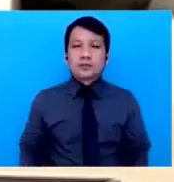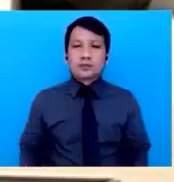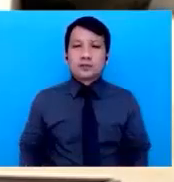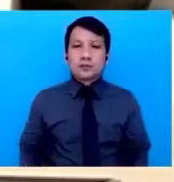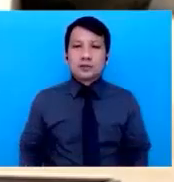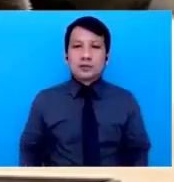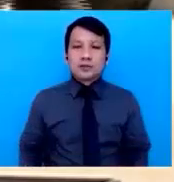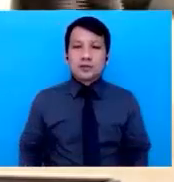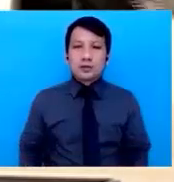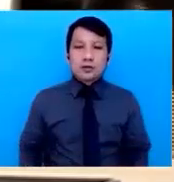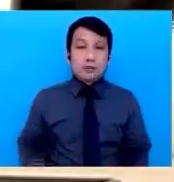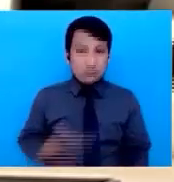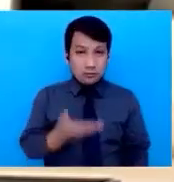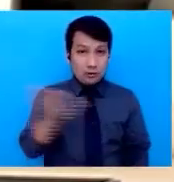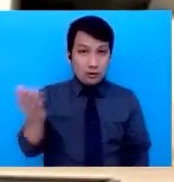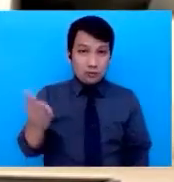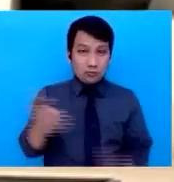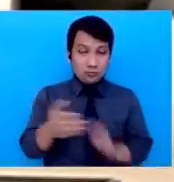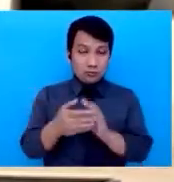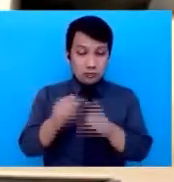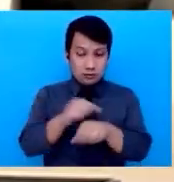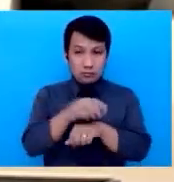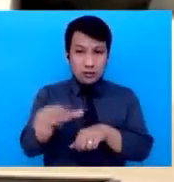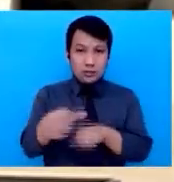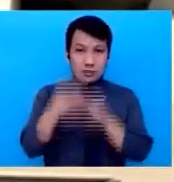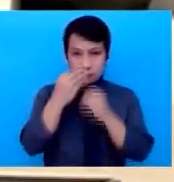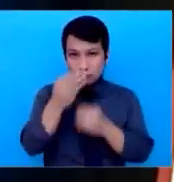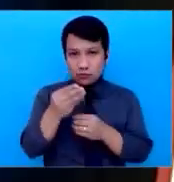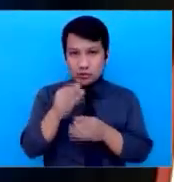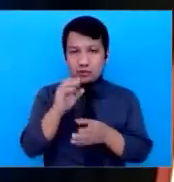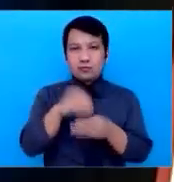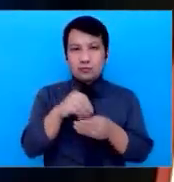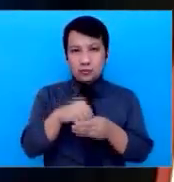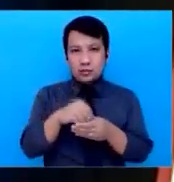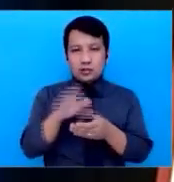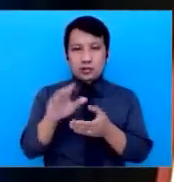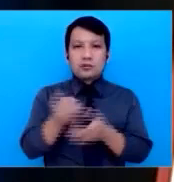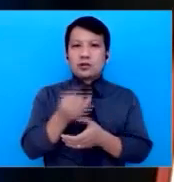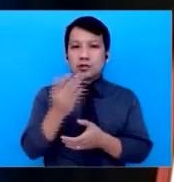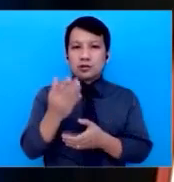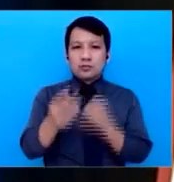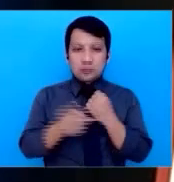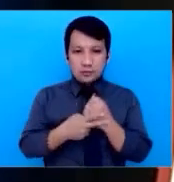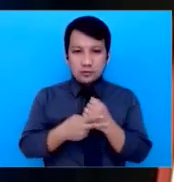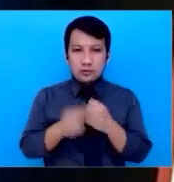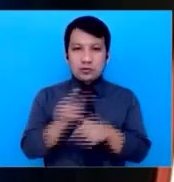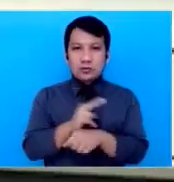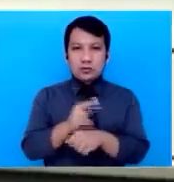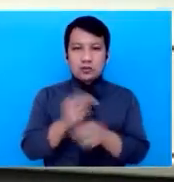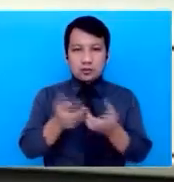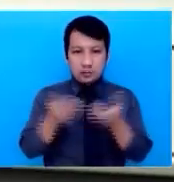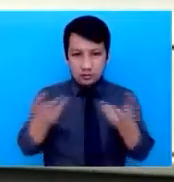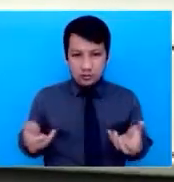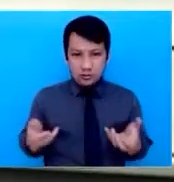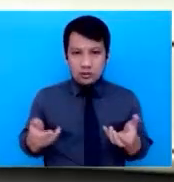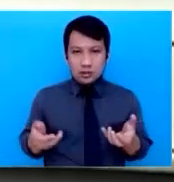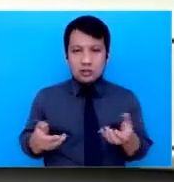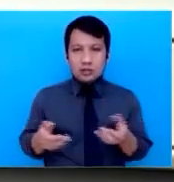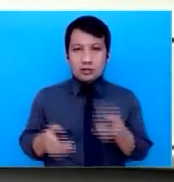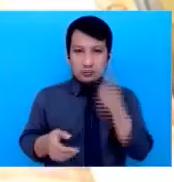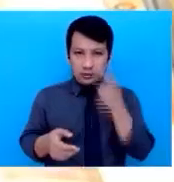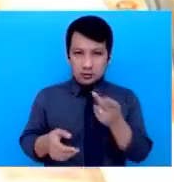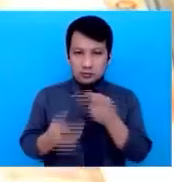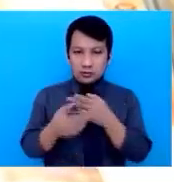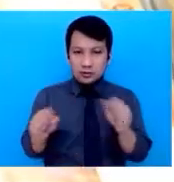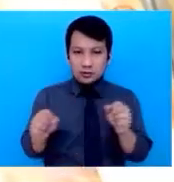Kaya payo ng mga eksperto, kaunti lamang ang ilagay sa online account. Mas mainam pa rin gumamit ng hiwalay na passbook para masigurong ligtas ang